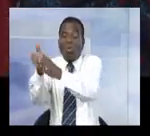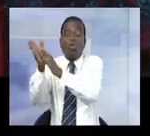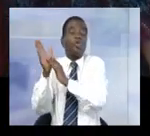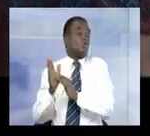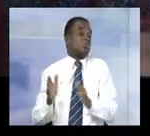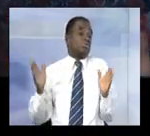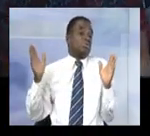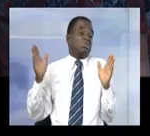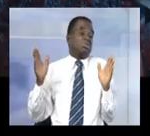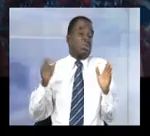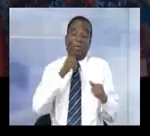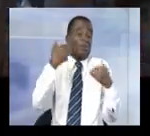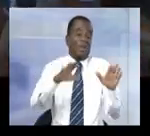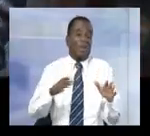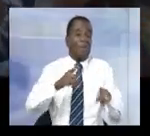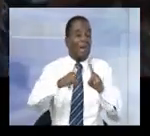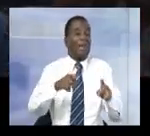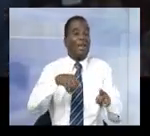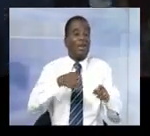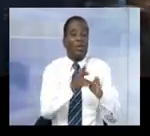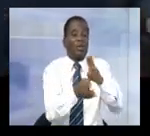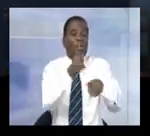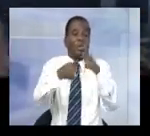à décourager la détermination de la